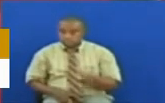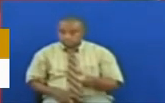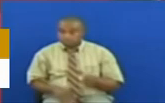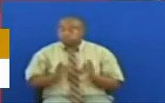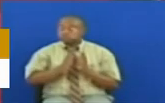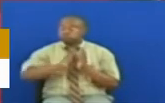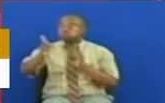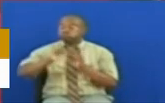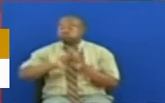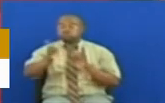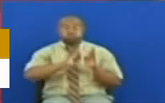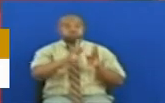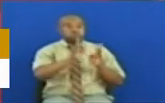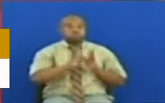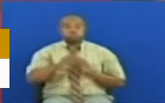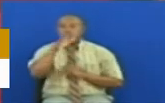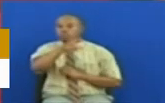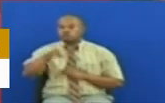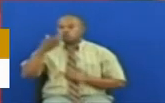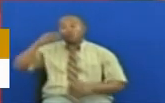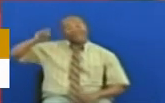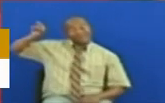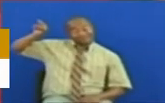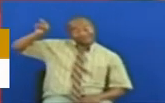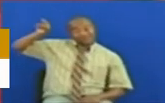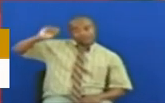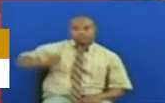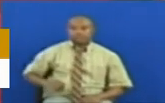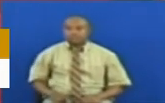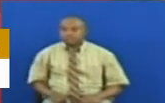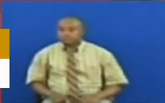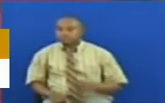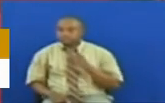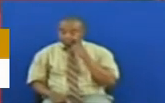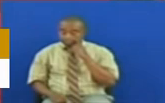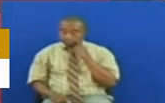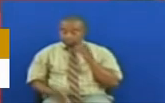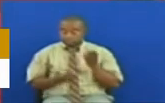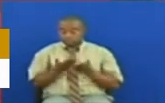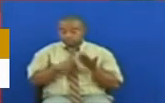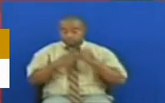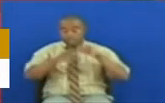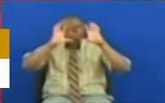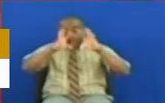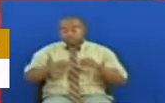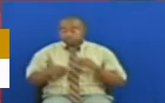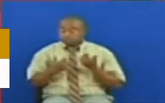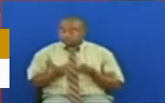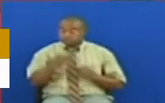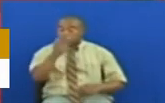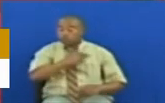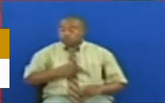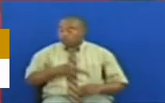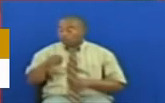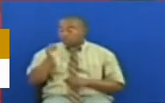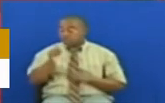kupeleka nje kwenye masoko. Lakini jengine ninaloona kutokana na ripoti ya Wanoru ambao walifanyia research mwaka